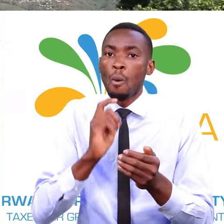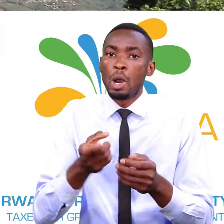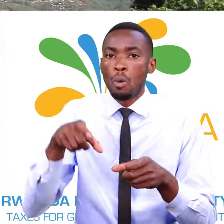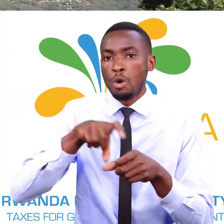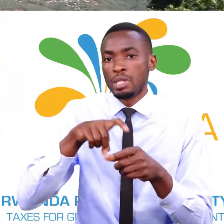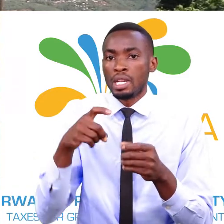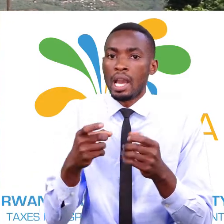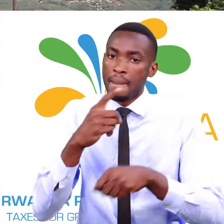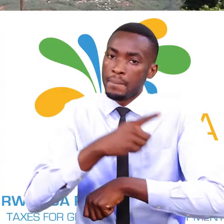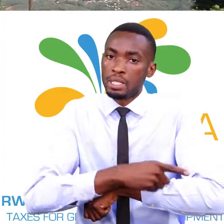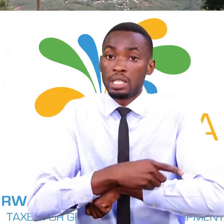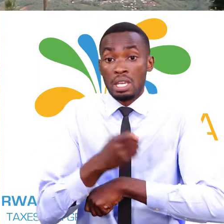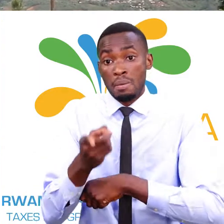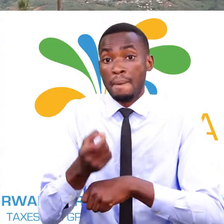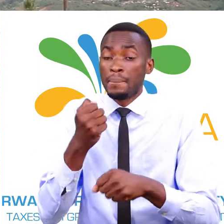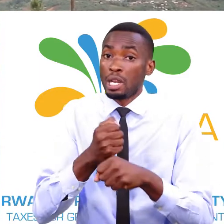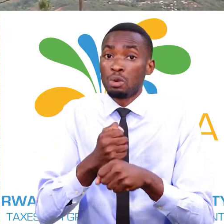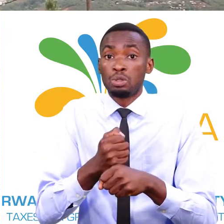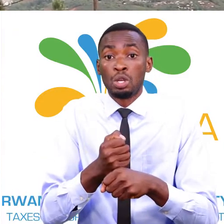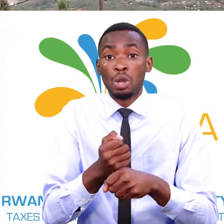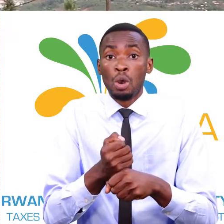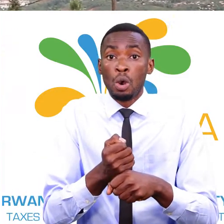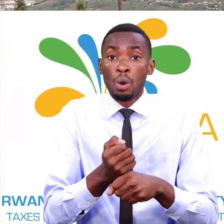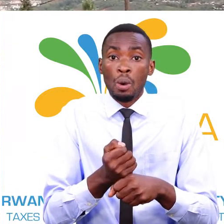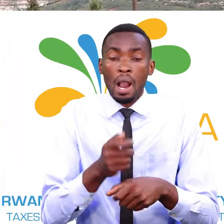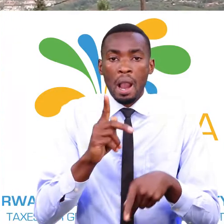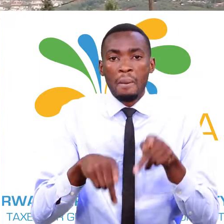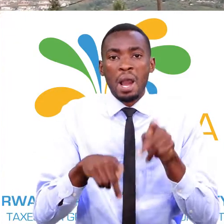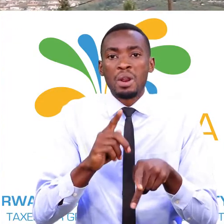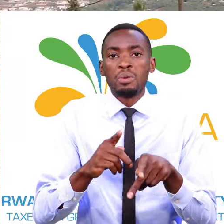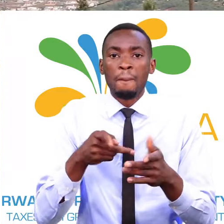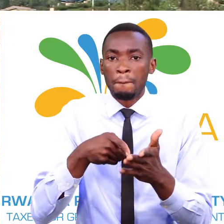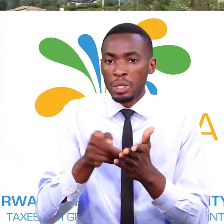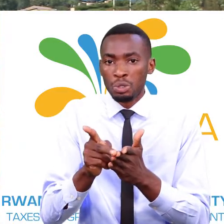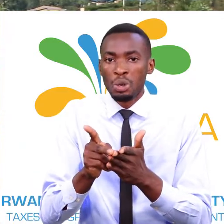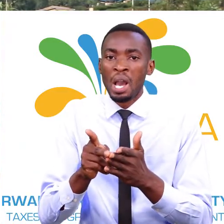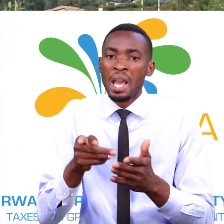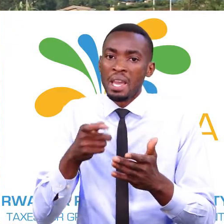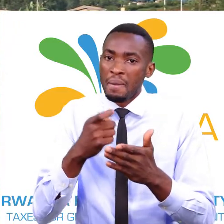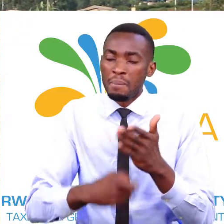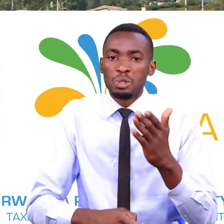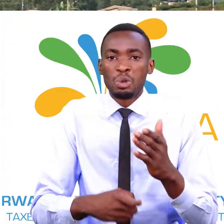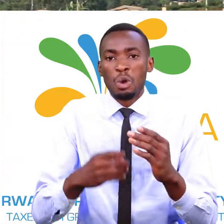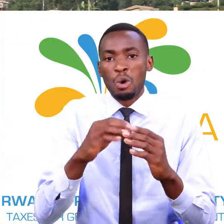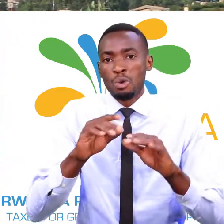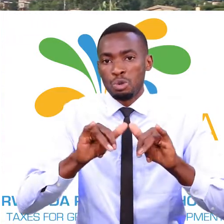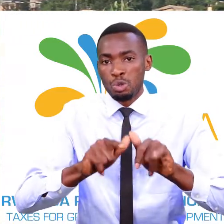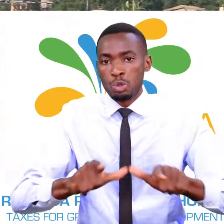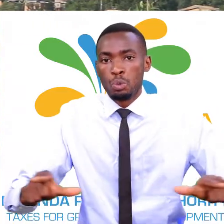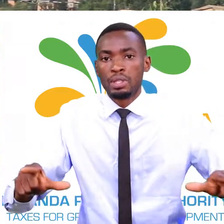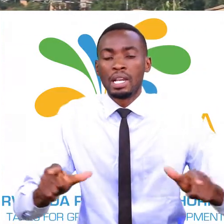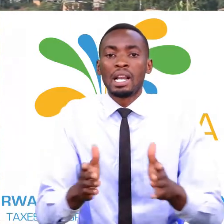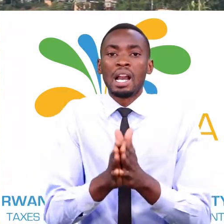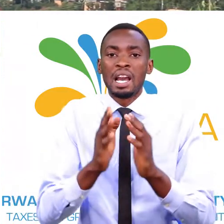inyuma. Ibi byarakozwe maze nko kubishyura umusoro ku mutungo utimukanwa by'umwihariko ku butaka bemererwa